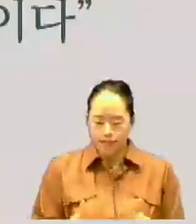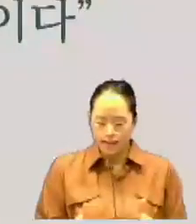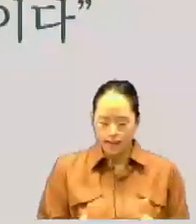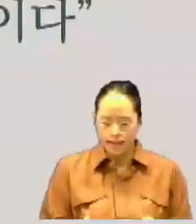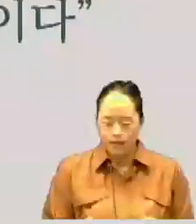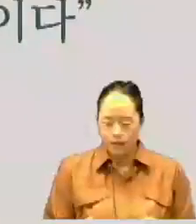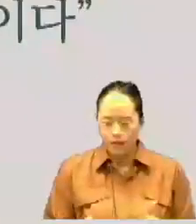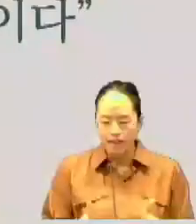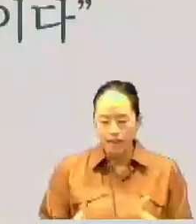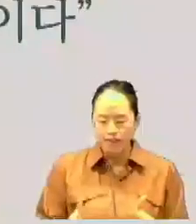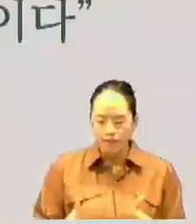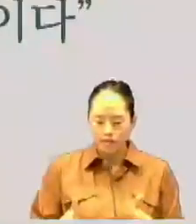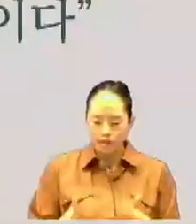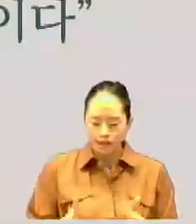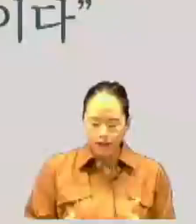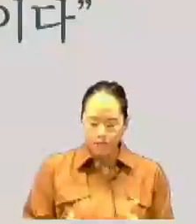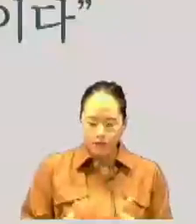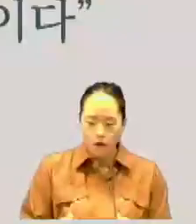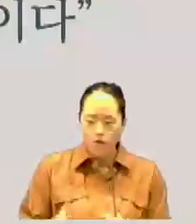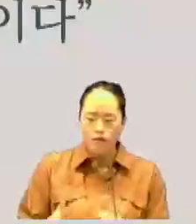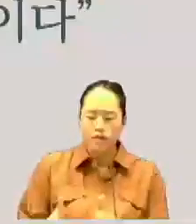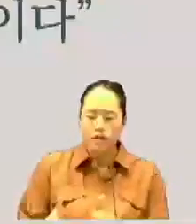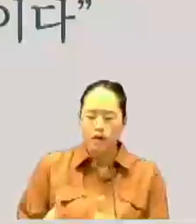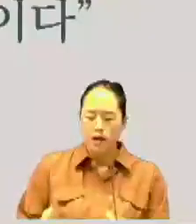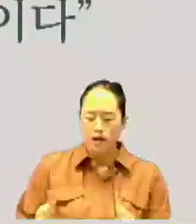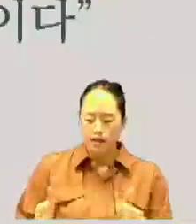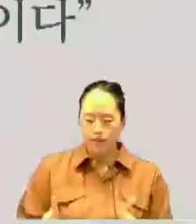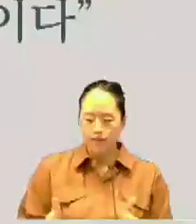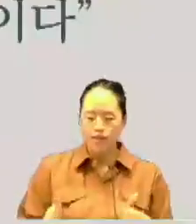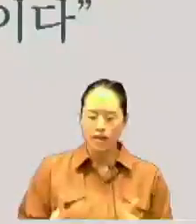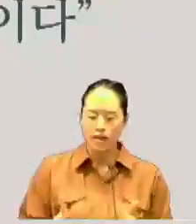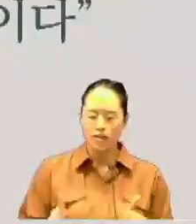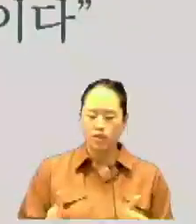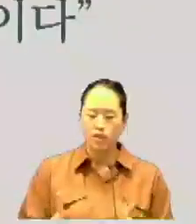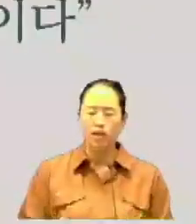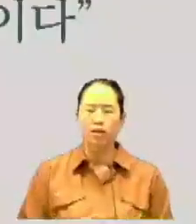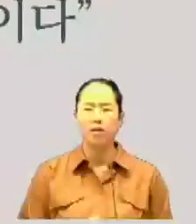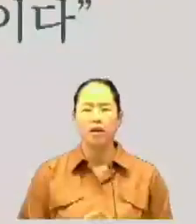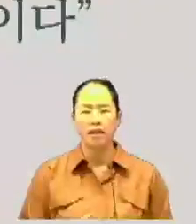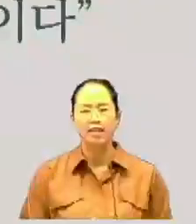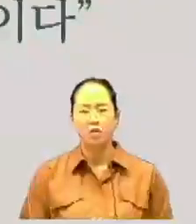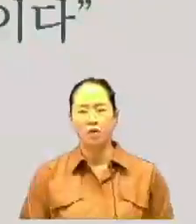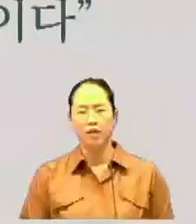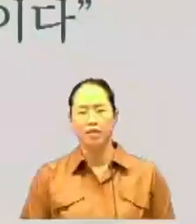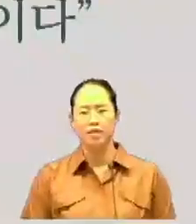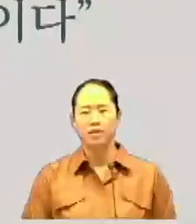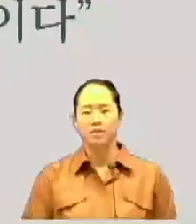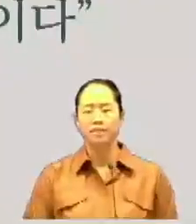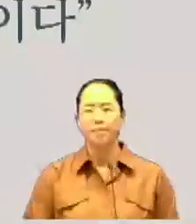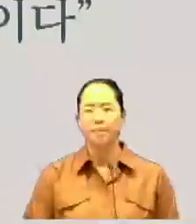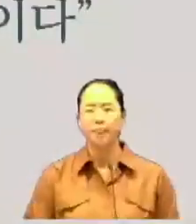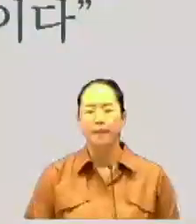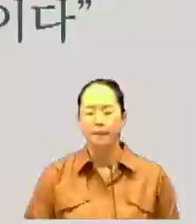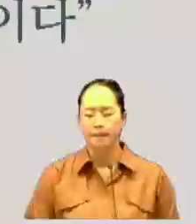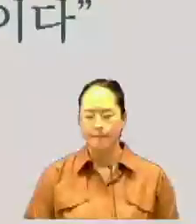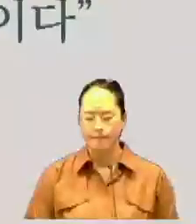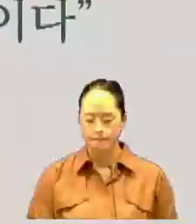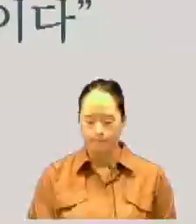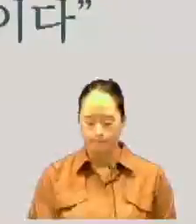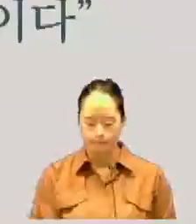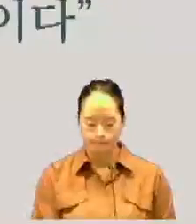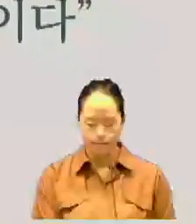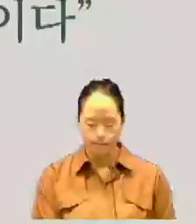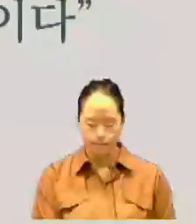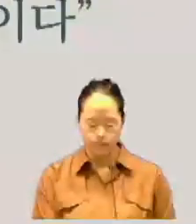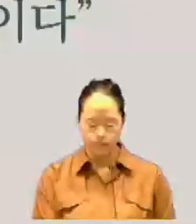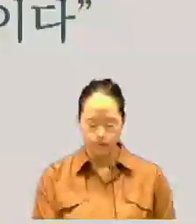这个祝福呢，不仅是给了我们救恩，同样了给了我们能够居住在他院中的这